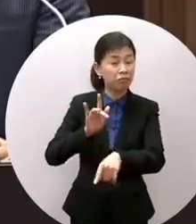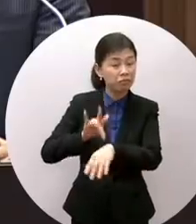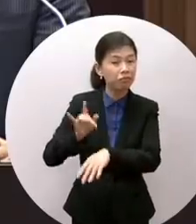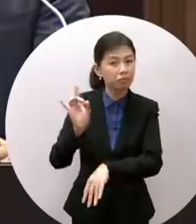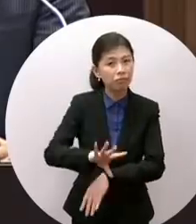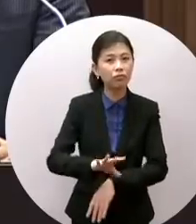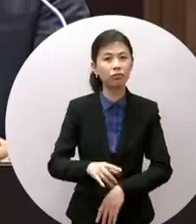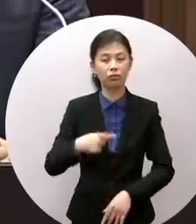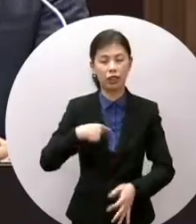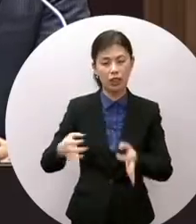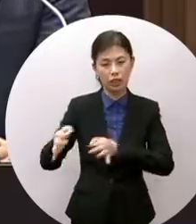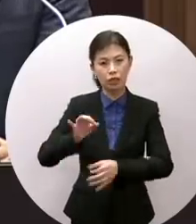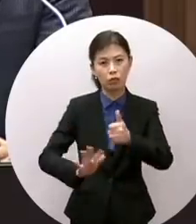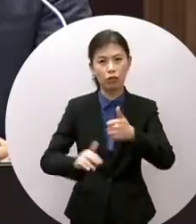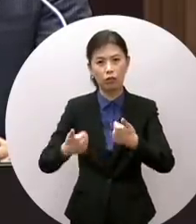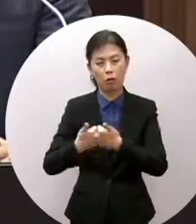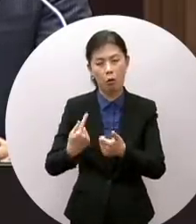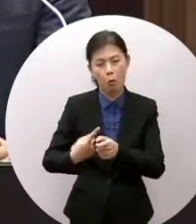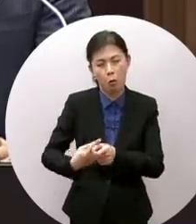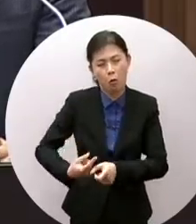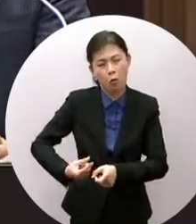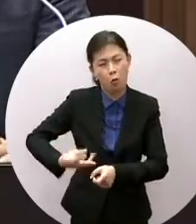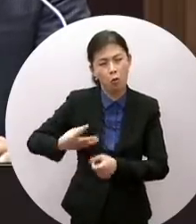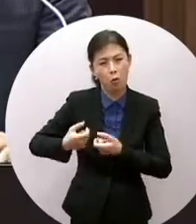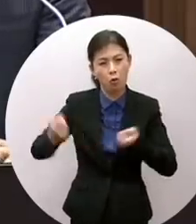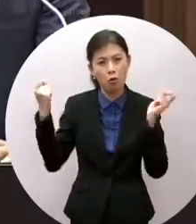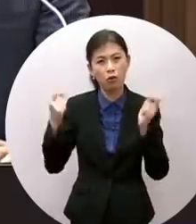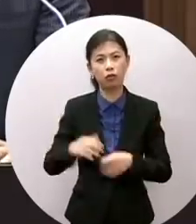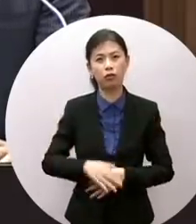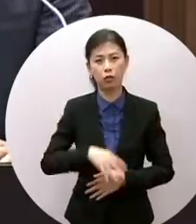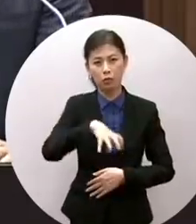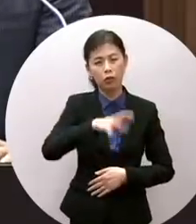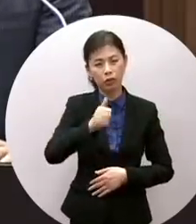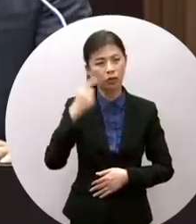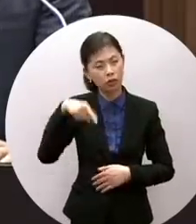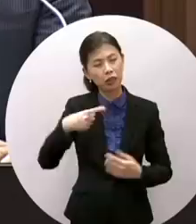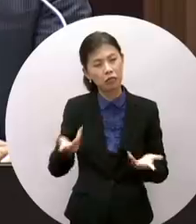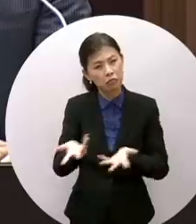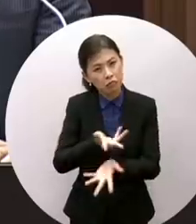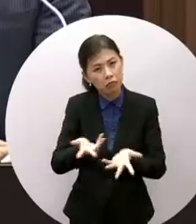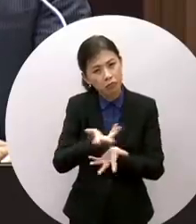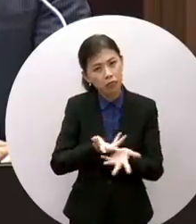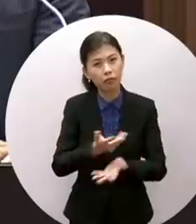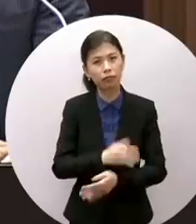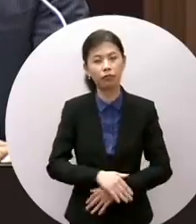委员会多年。我跟部长，啊，经常交换意见，我觉得现在的这个